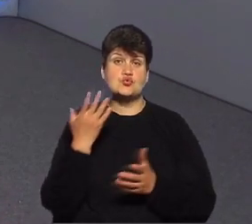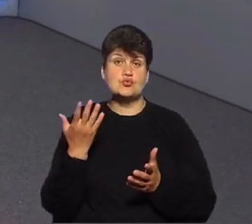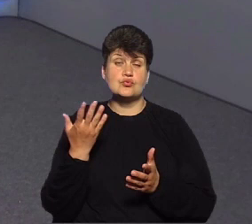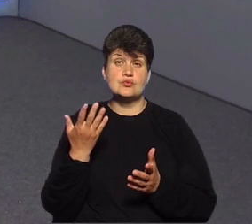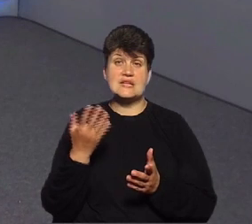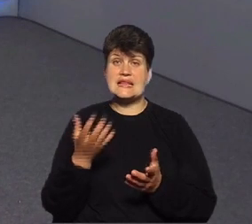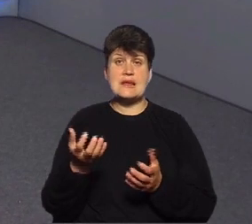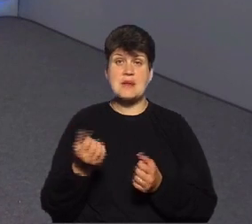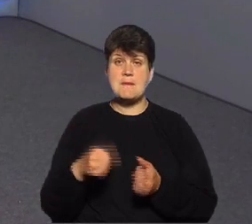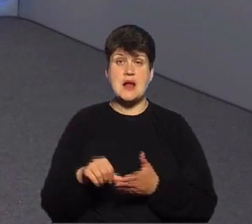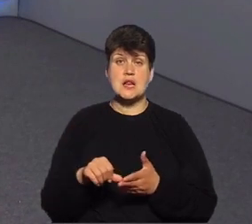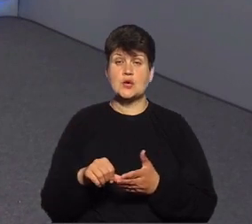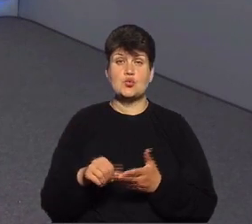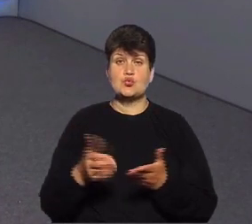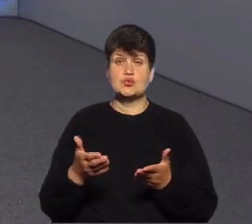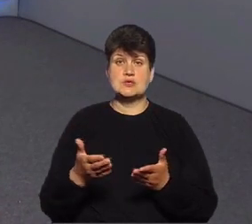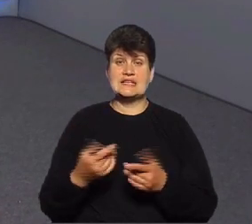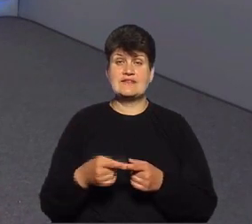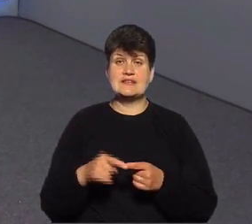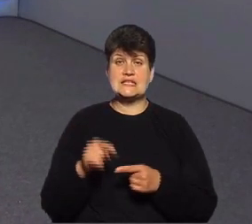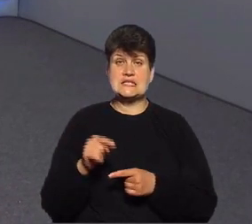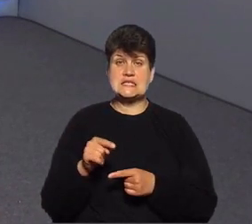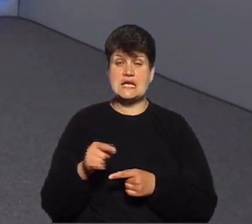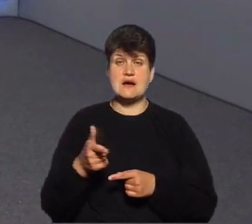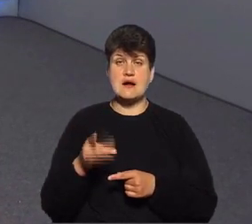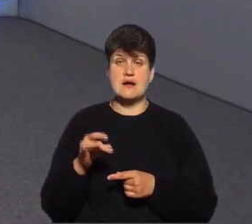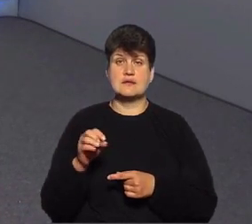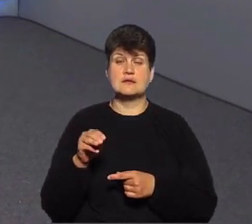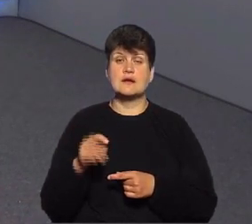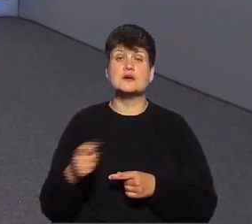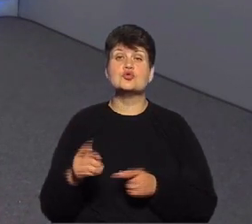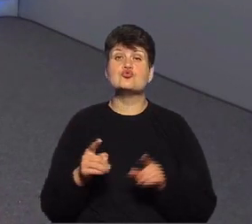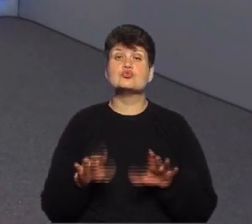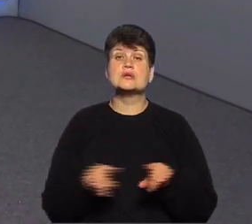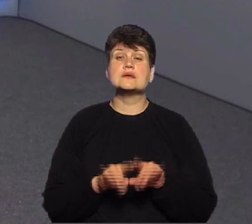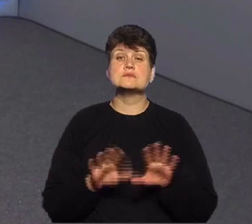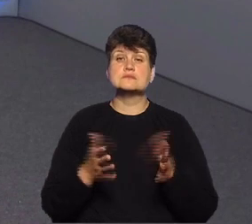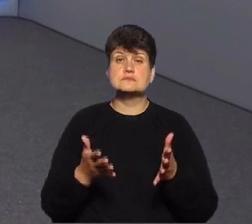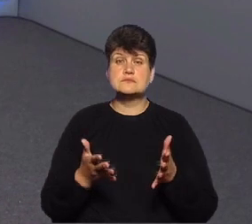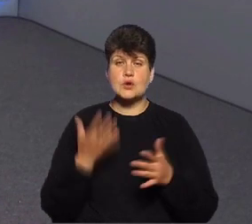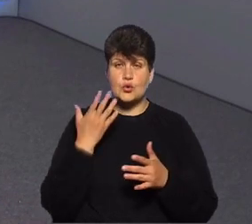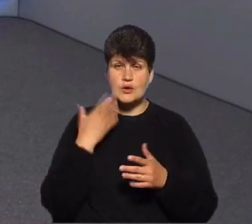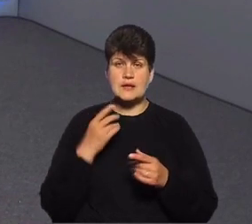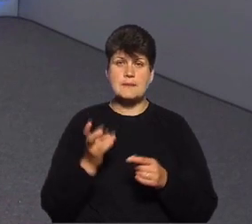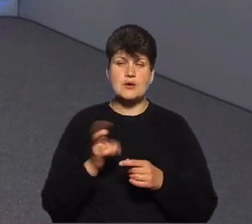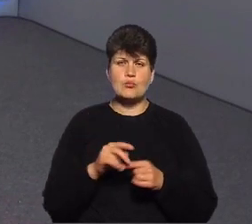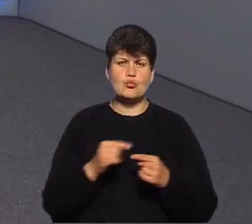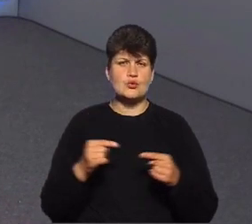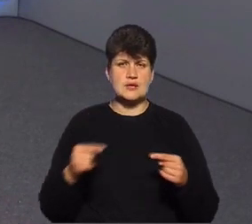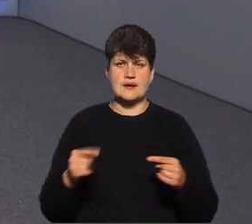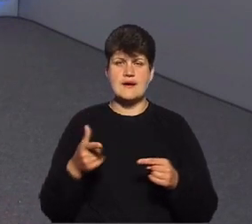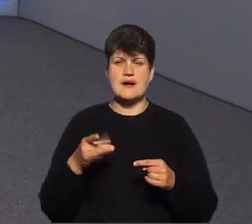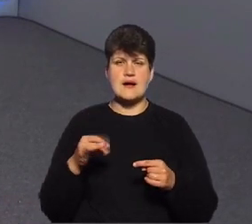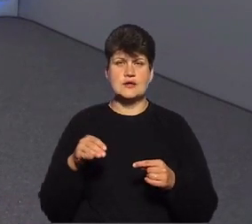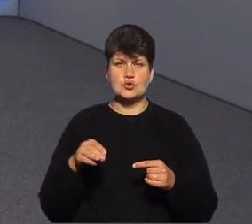участі в цих грантах. Чому так взагалі відбувається? Коли заходить будь-яка грантова програма в Україну, особливо велика